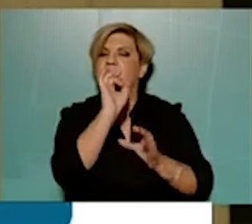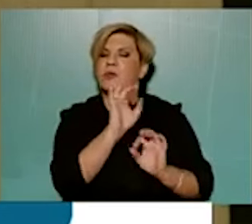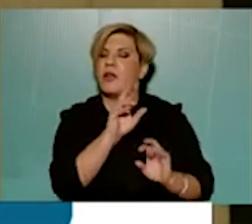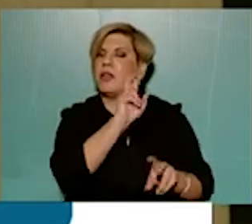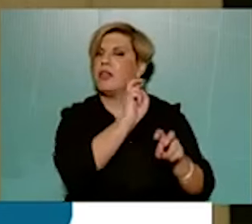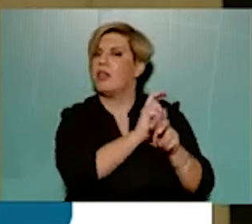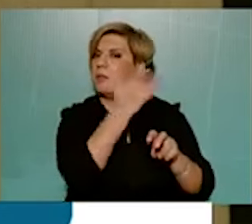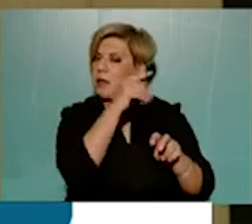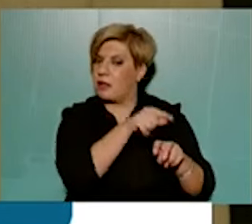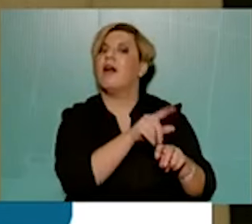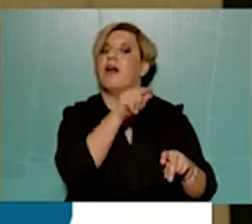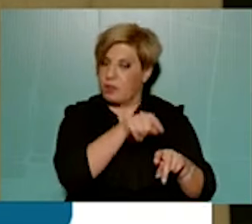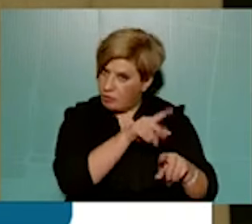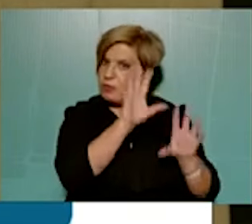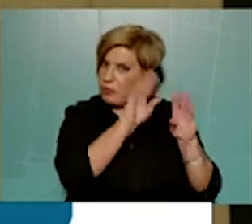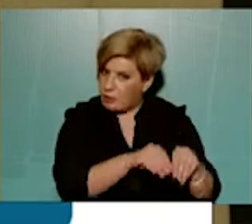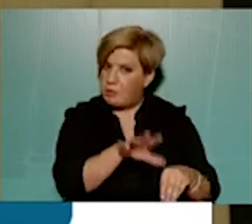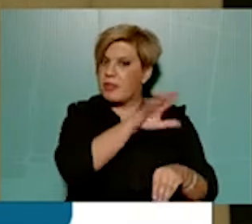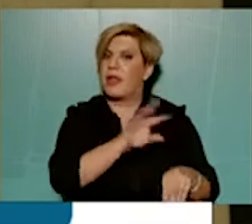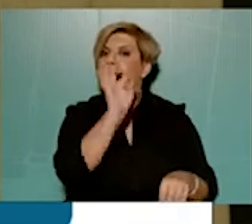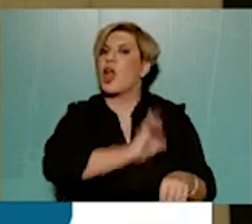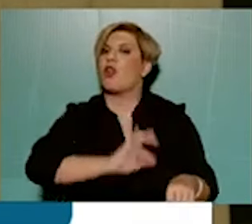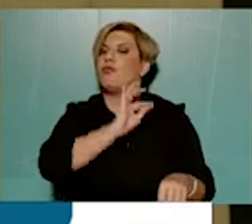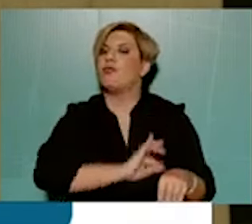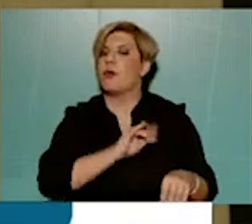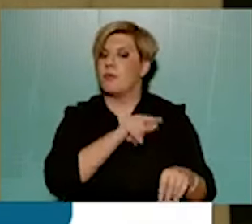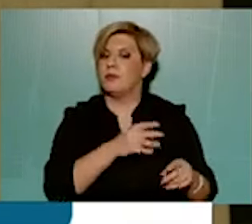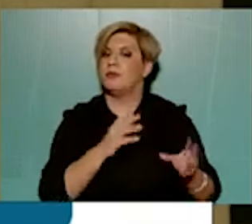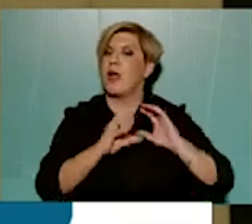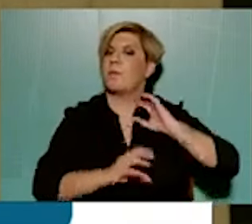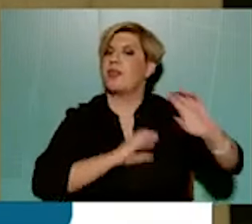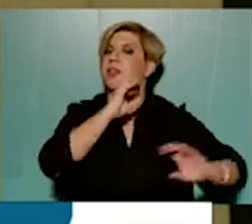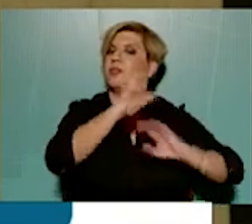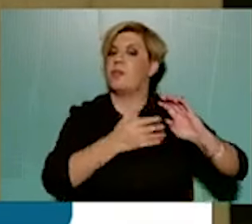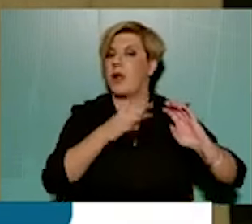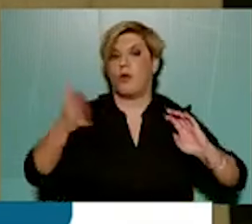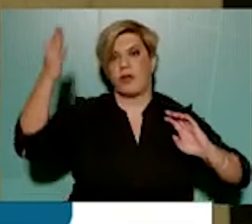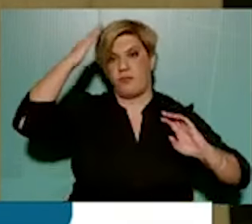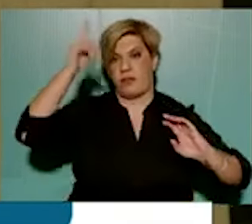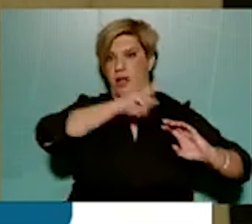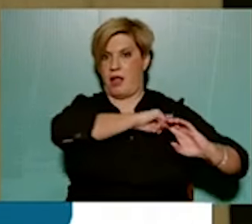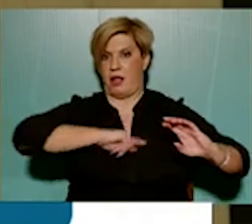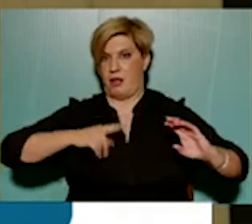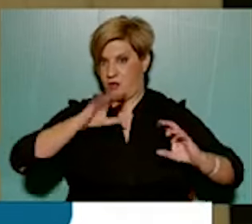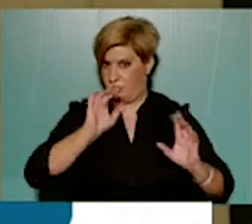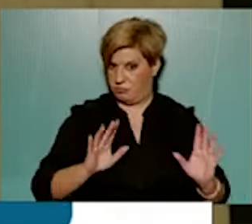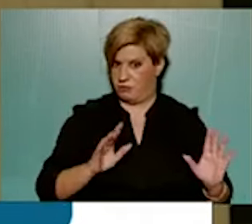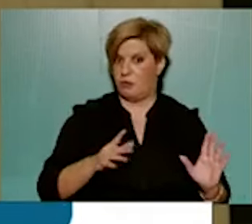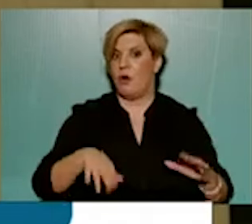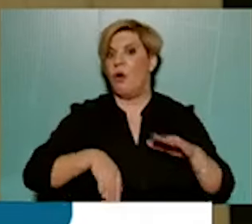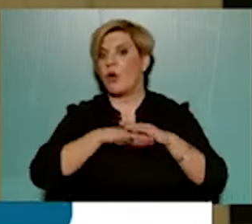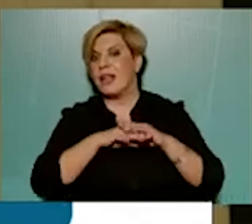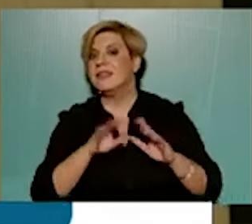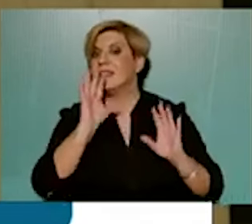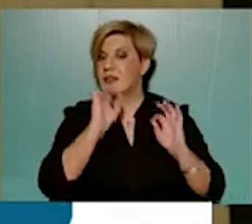επικερδώς, πρόκειται να αποτελέσουν πεδία κερδοφορίας και πολύμορφων επενδύσεων για το μεγάλο κεφάλαιο. Οι όποιες οριακές ή